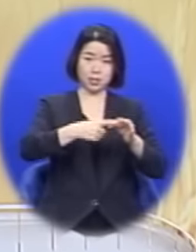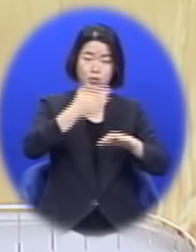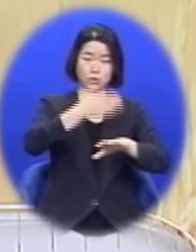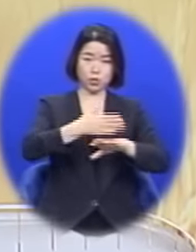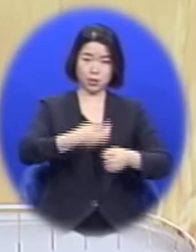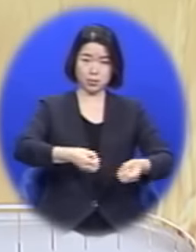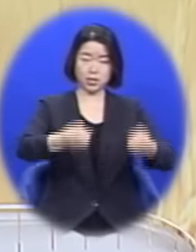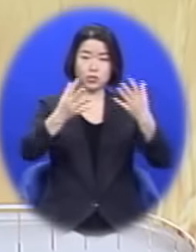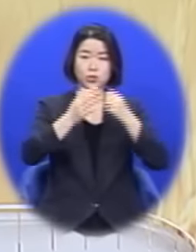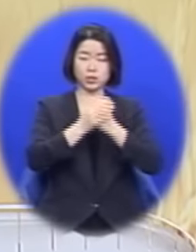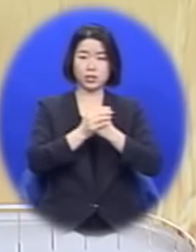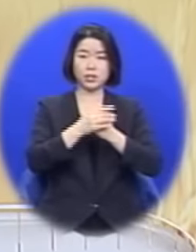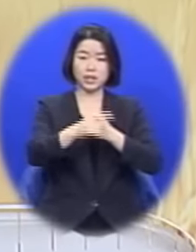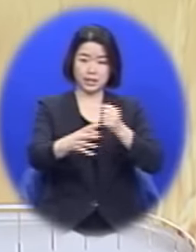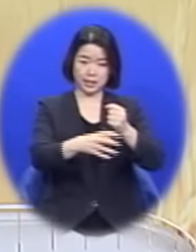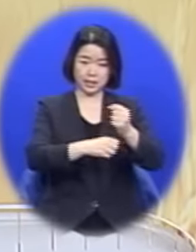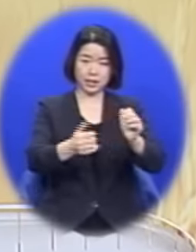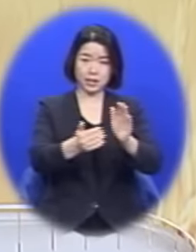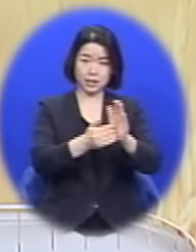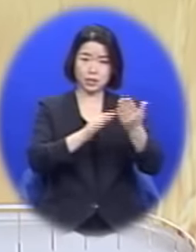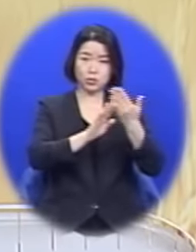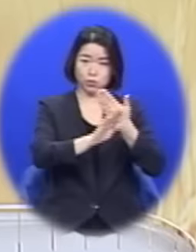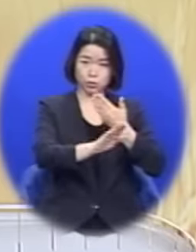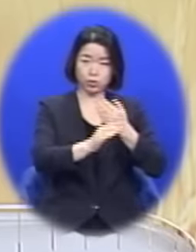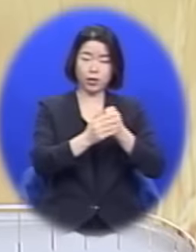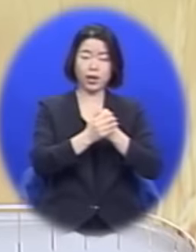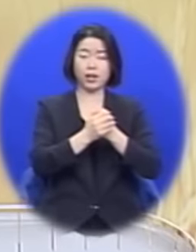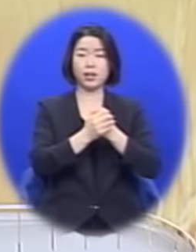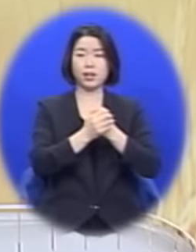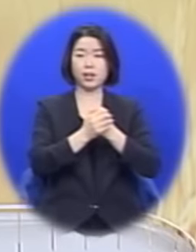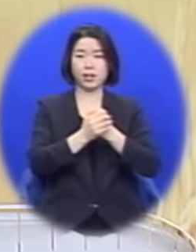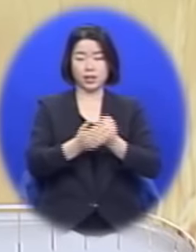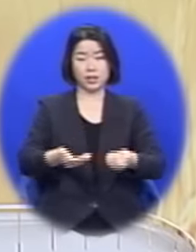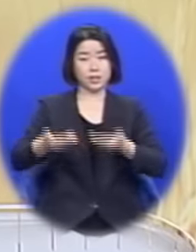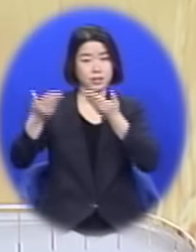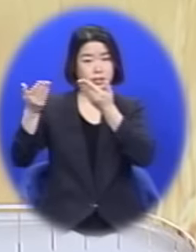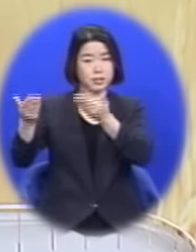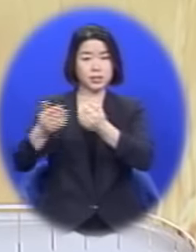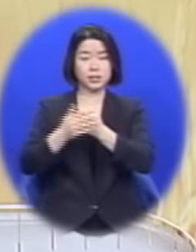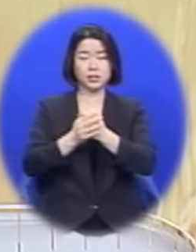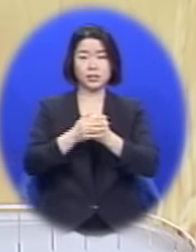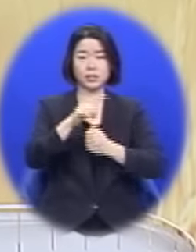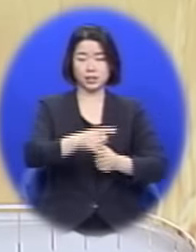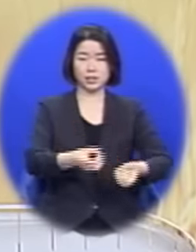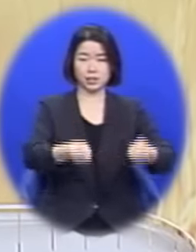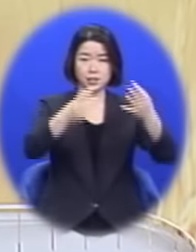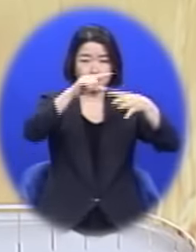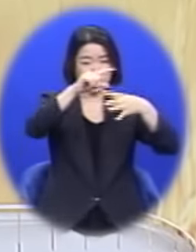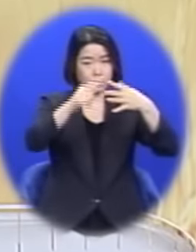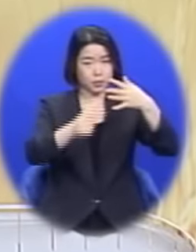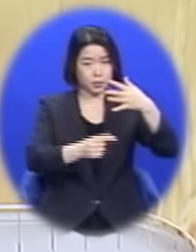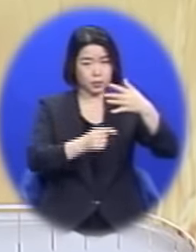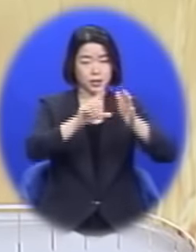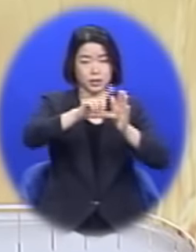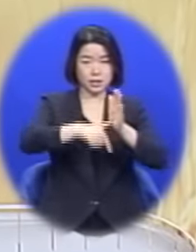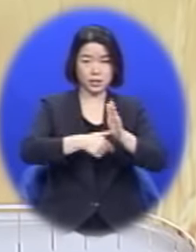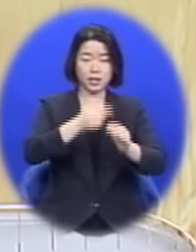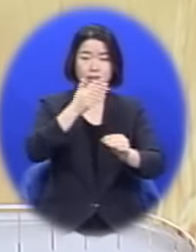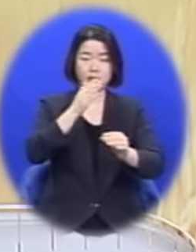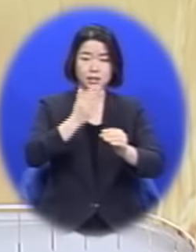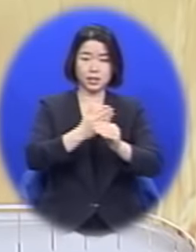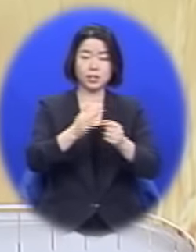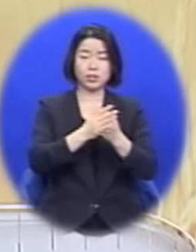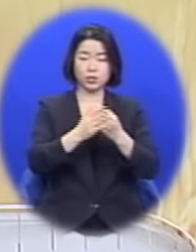드리는 감사절의 의미는 절기상 그리고 1년 농사 짓는 일정상 이 절기에 드리는